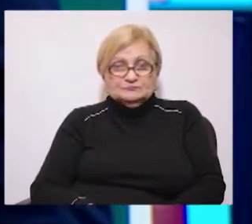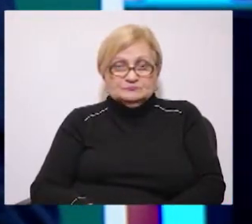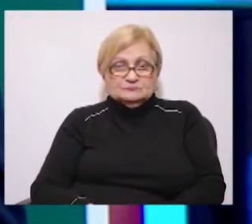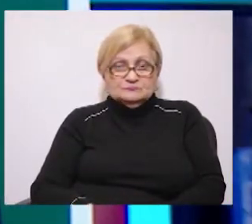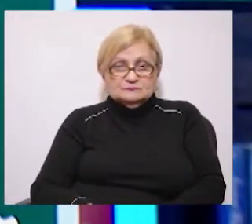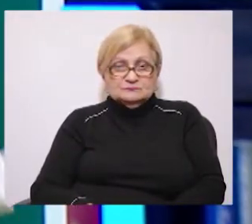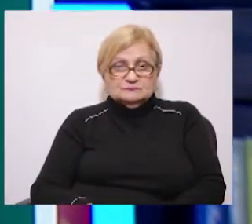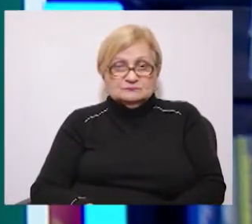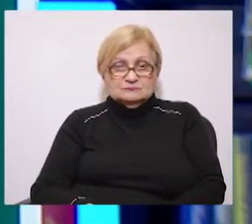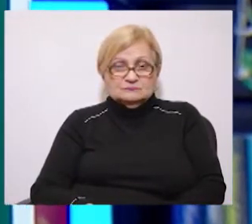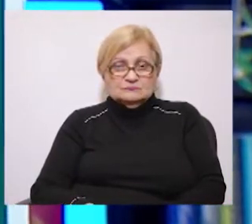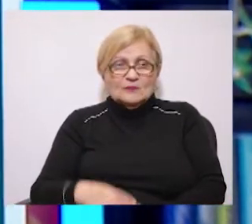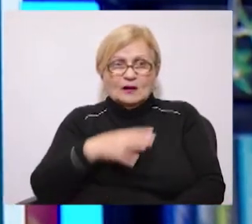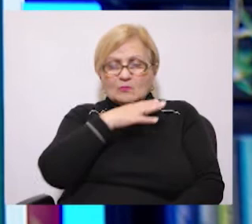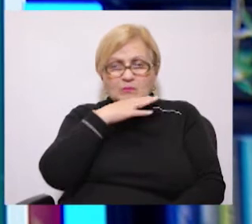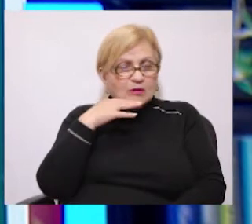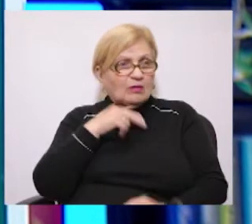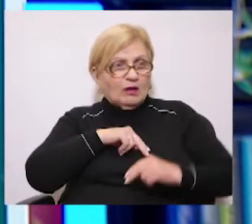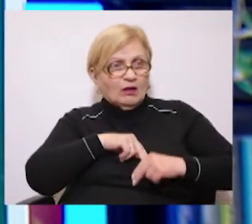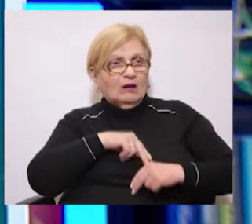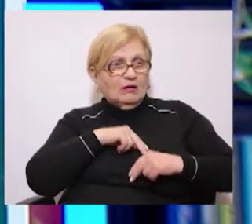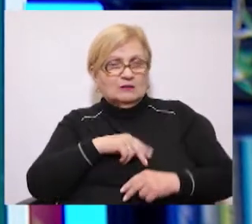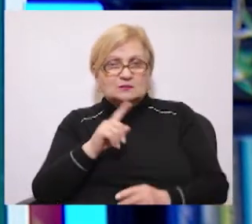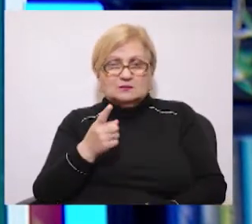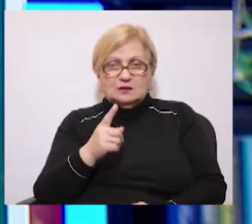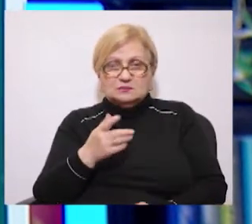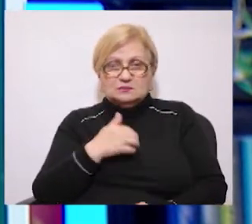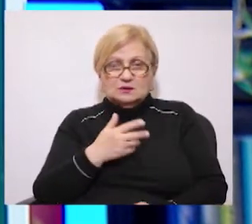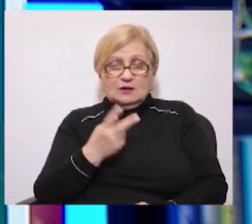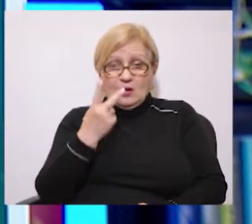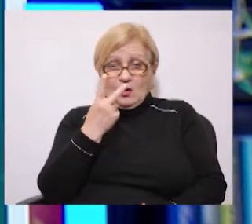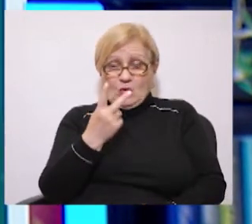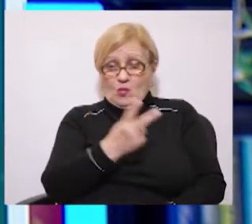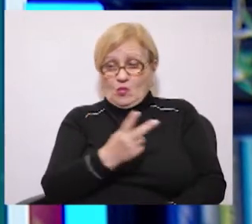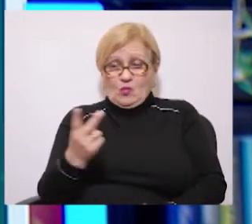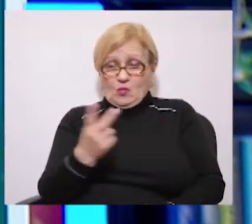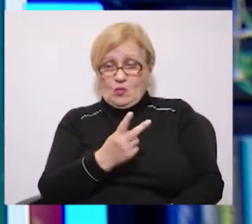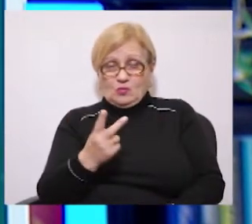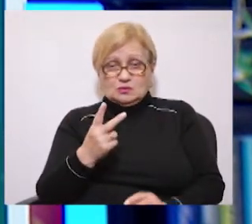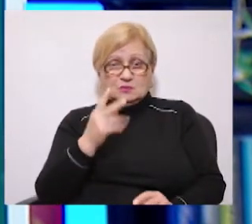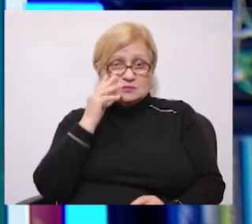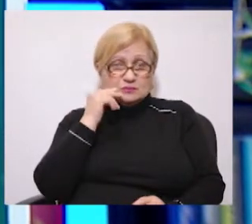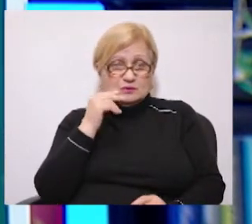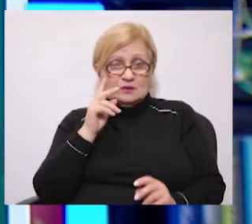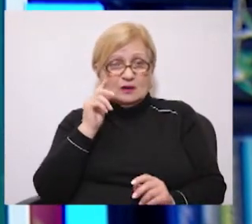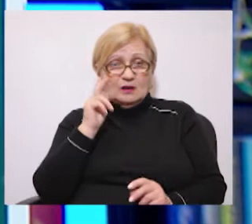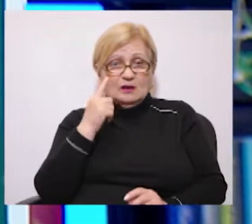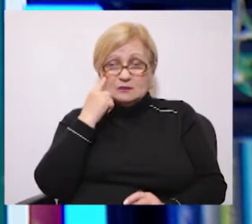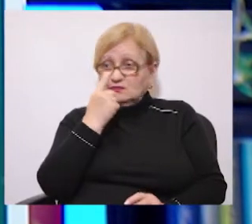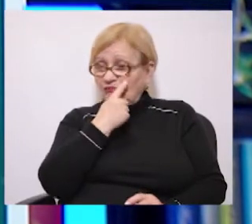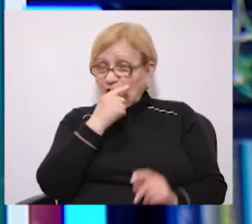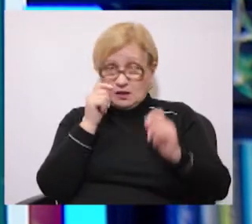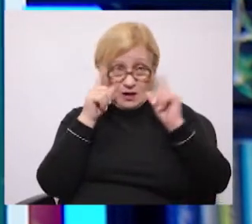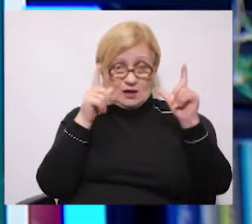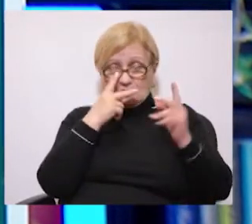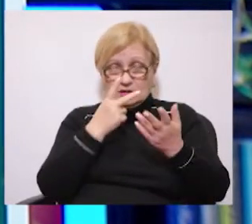ბევრი ფიქრი რაში უნდა დაჭირდეს ადამიანს, როცა 2 რიცხვს ამრავლებს, უნდა ცუდად რო თქვა თუ რა, კარგათავ თქვა თუ რა, ანაერთავ თქვა, თვალი უნდა